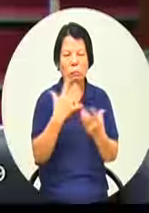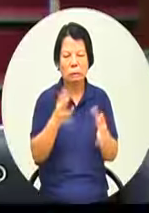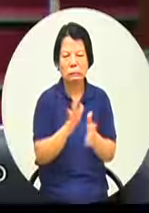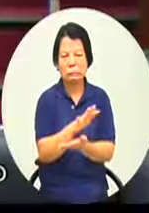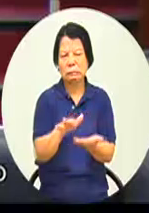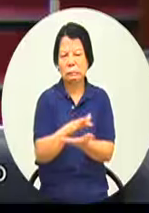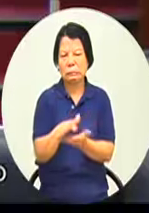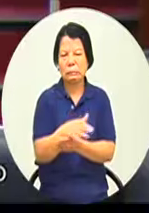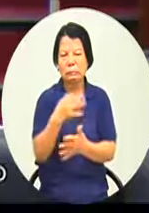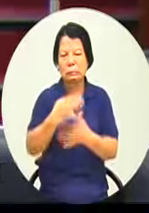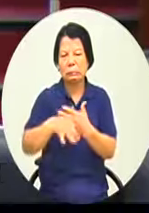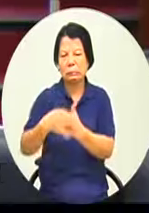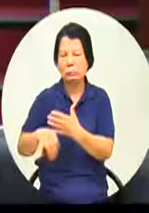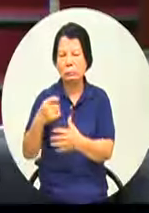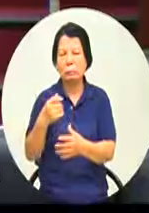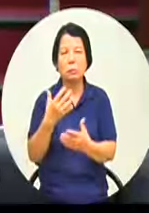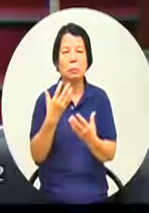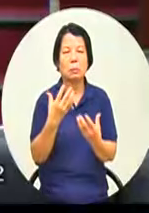的。